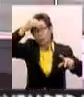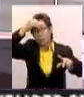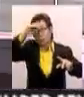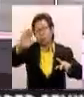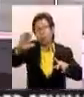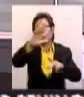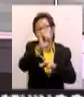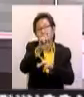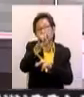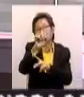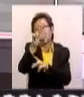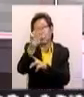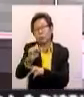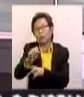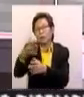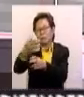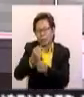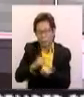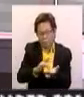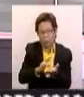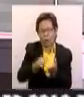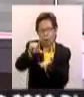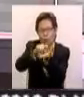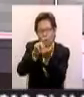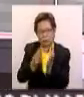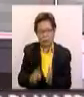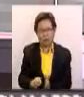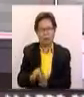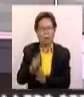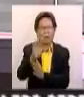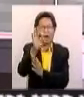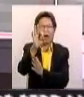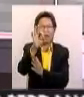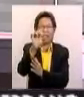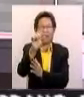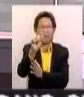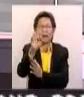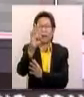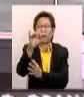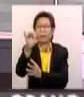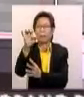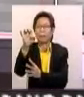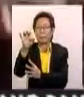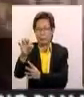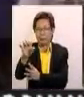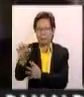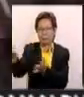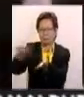anda, dapatkan rawatan, wartawan Fabian William menyediakan laporan berikut, saksikan.